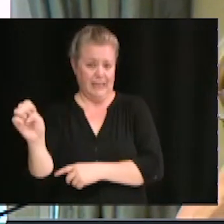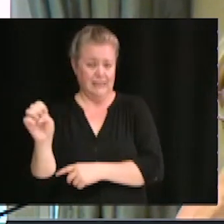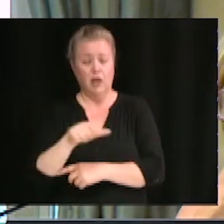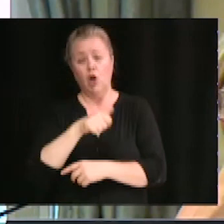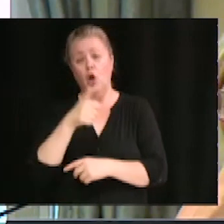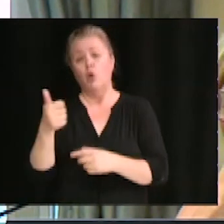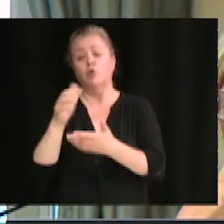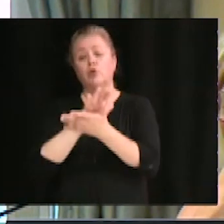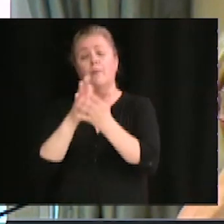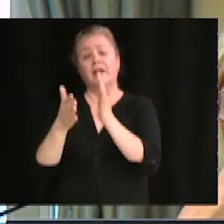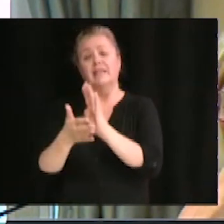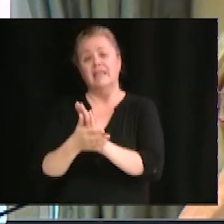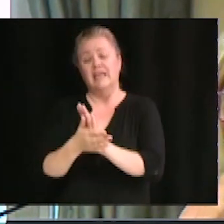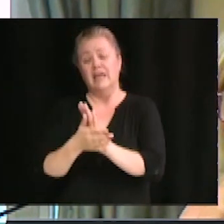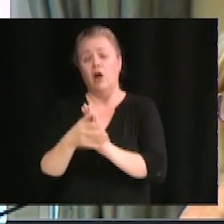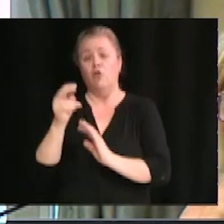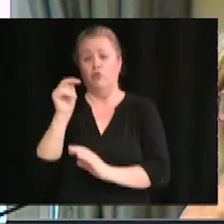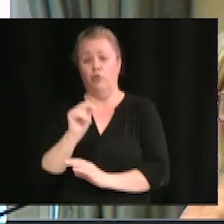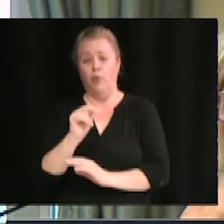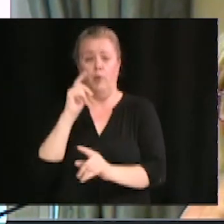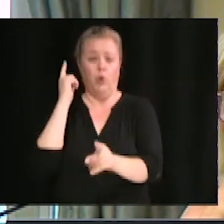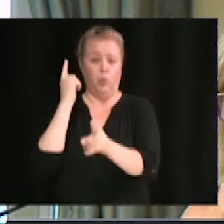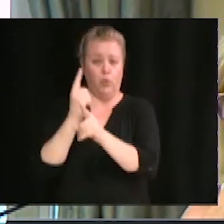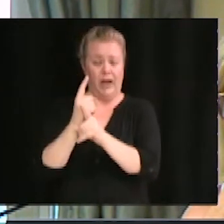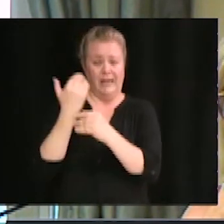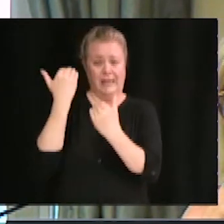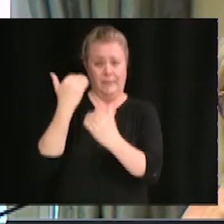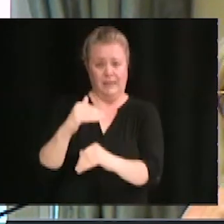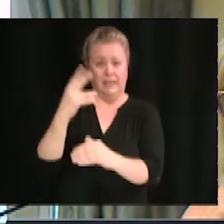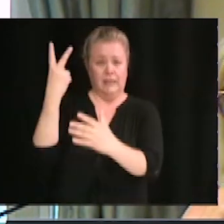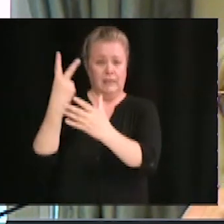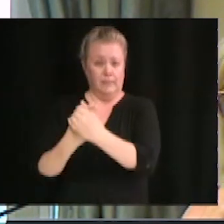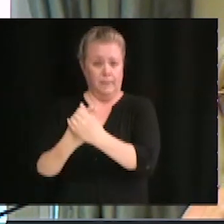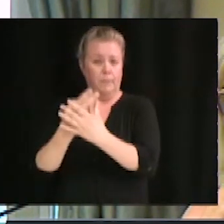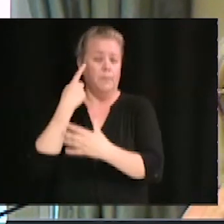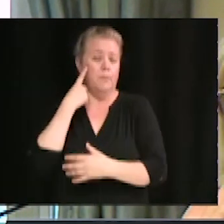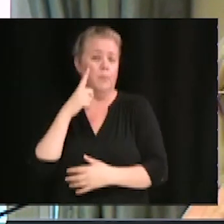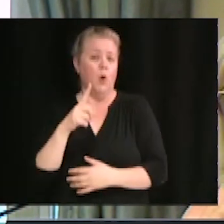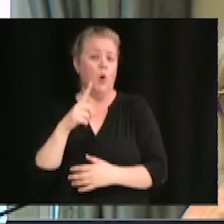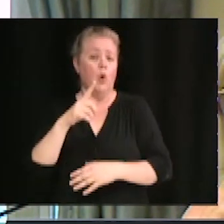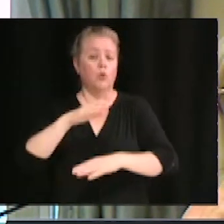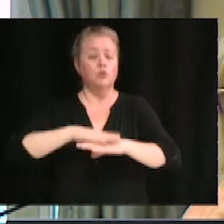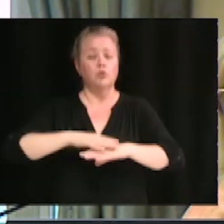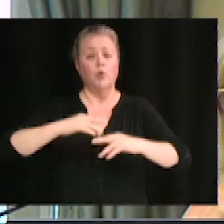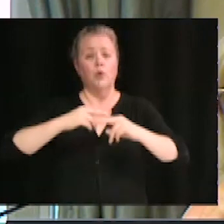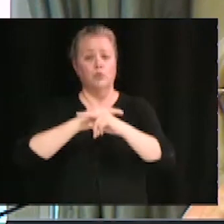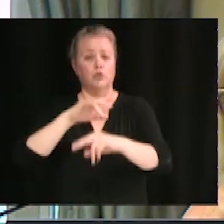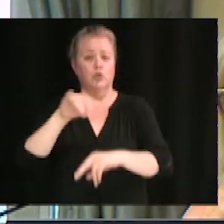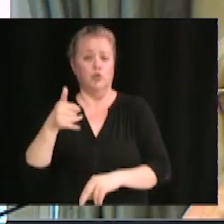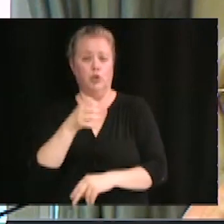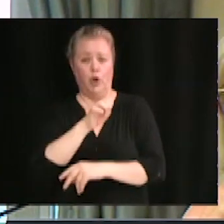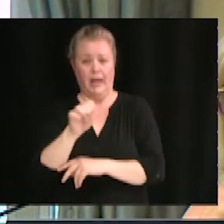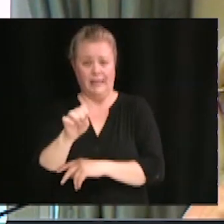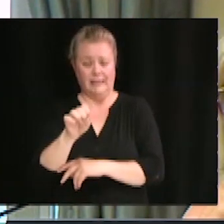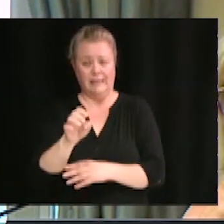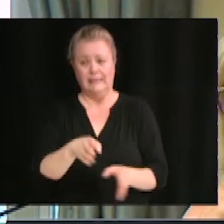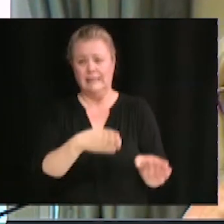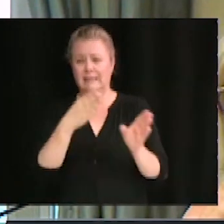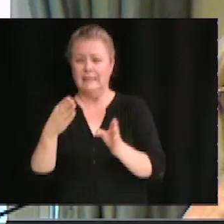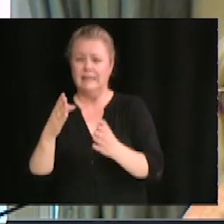Partnership pour le 401 boulevard Jutra-Est. Projet de la compagnie 9157